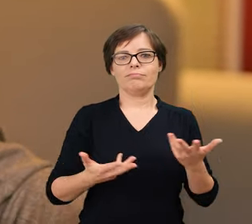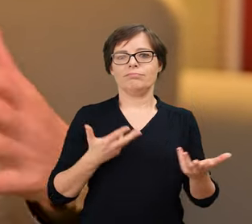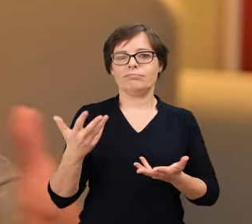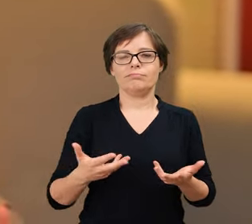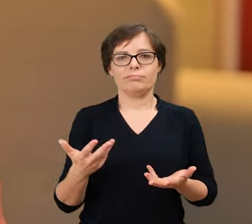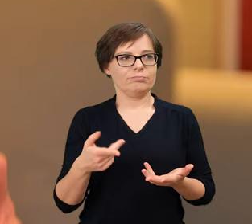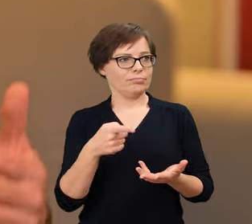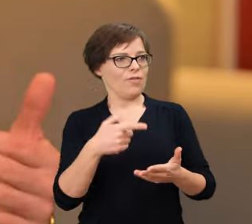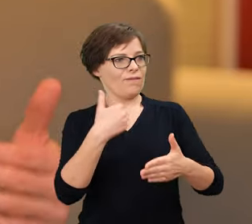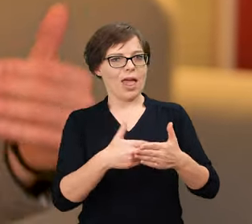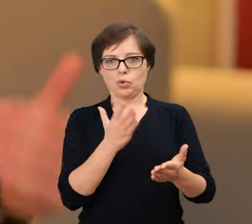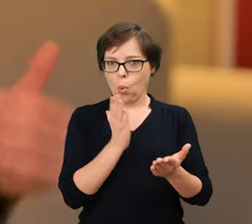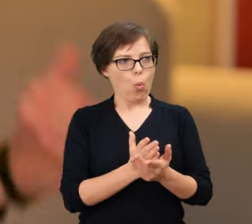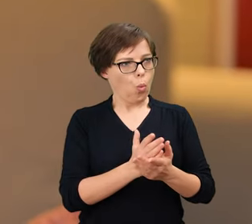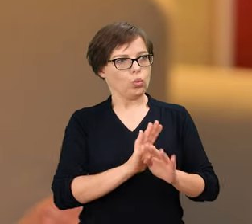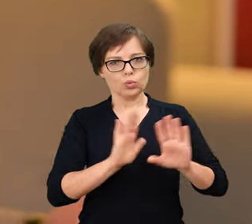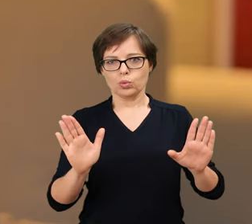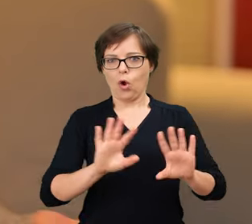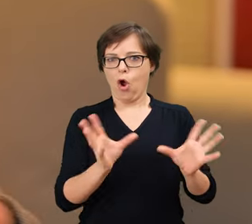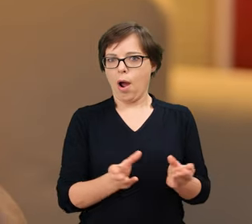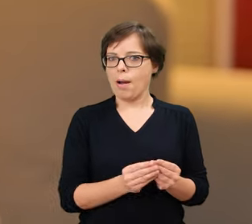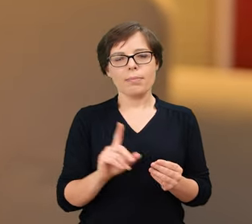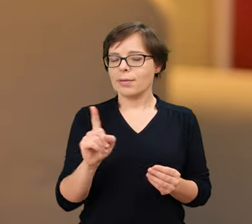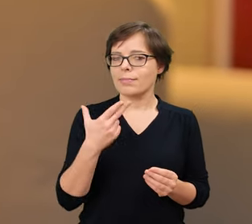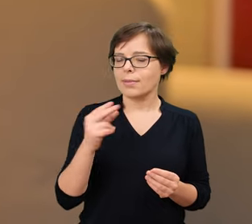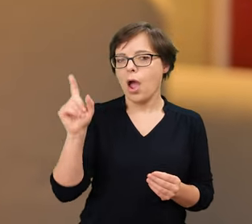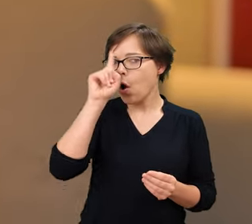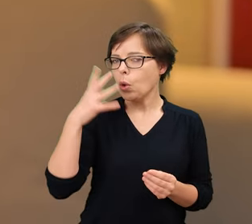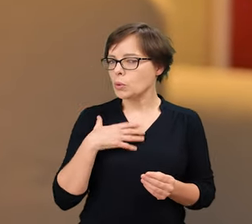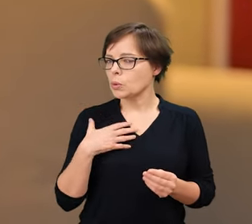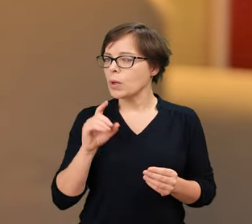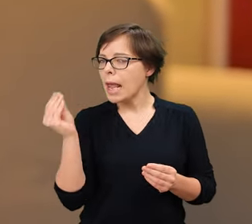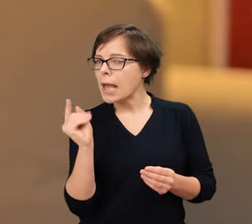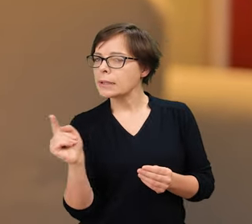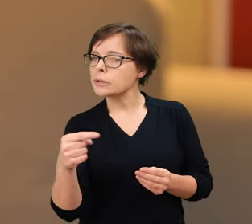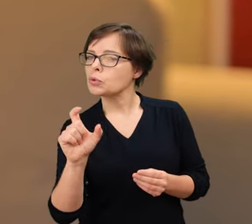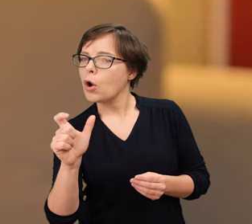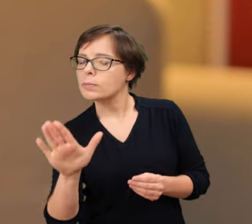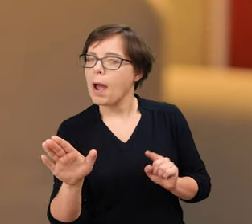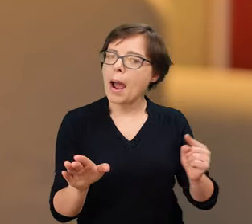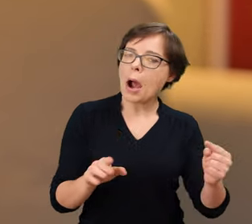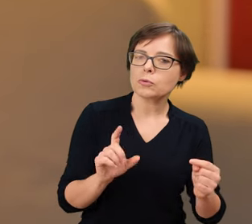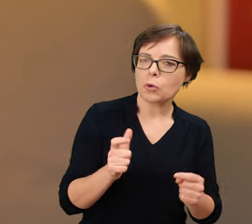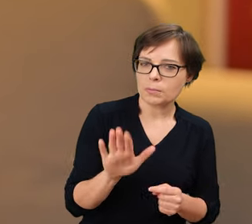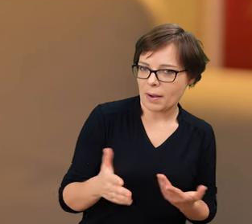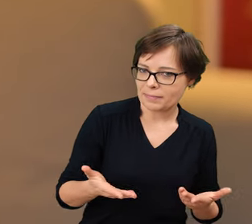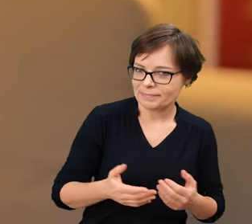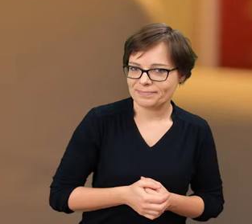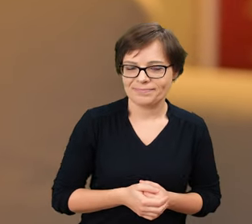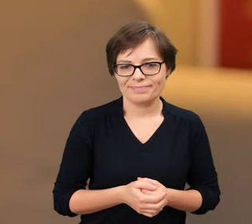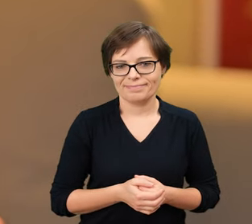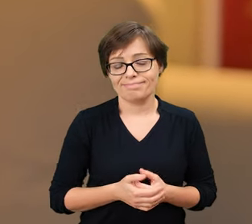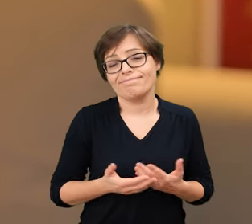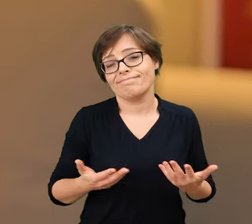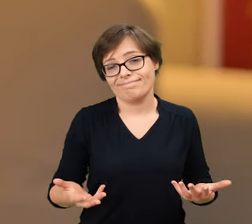we wnętrzu kompletnym, tylko że coś jeszcze gdzieś tam obok się znajduje. To